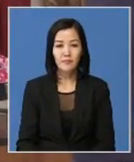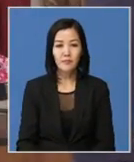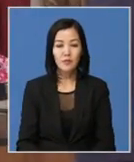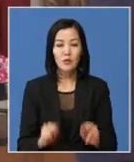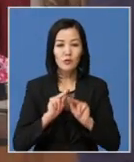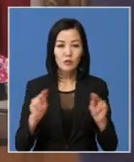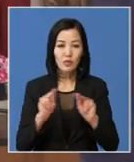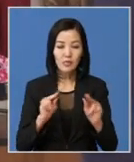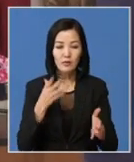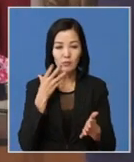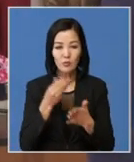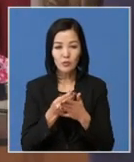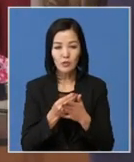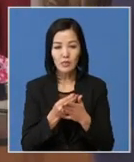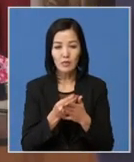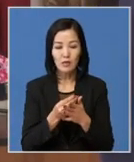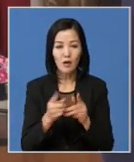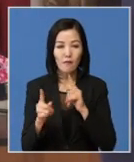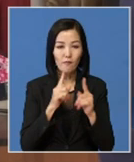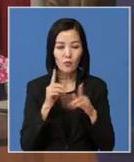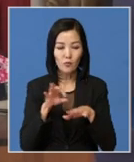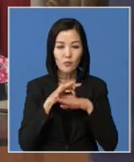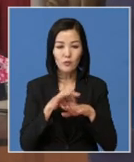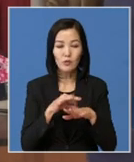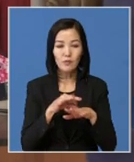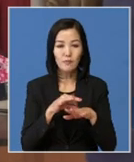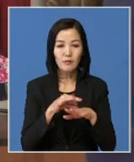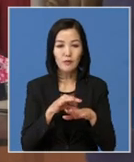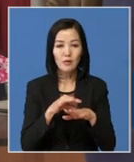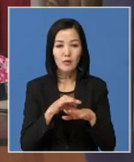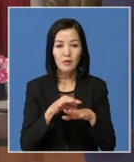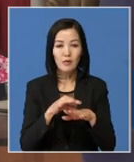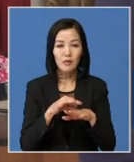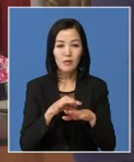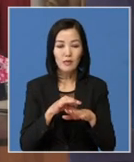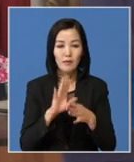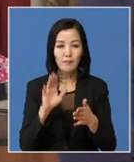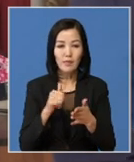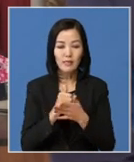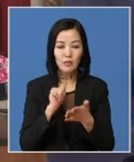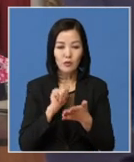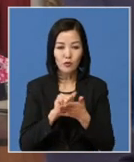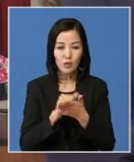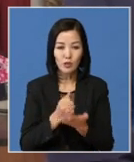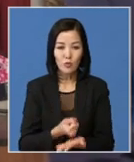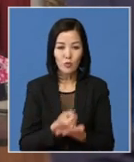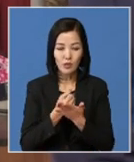Ұстаздарымыз өздерінің форумын өткізіп, осы жолдауды қолдайтынын және де